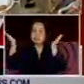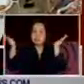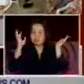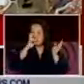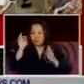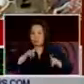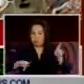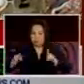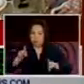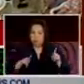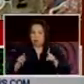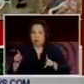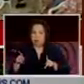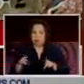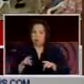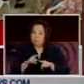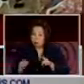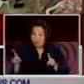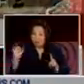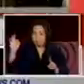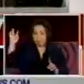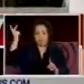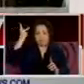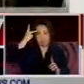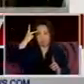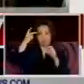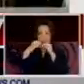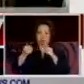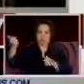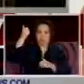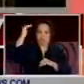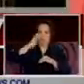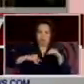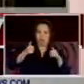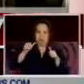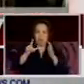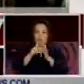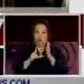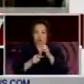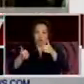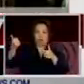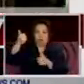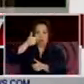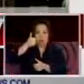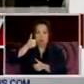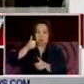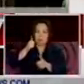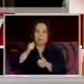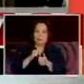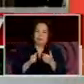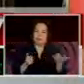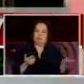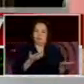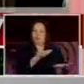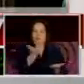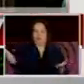Pero kung ang politika ay mangigibabaw sa batas, wala na rin akong silbi. Bayan, kayo